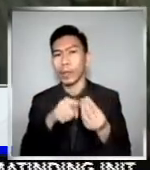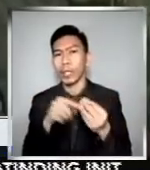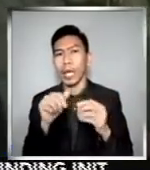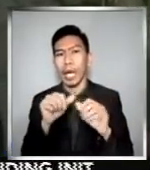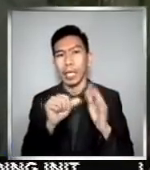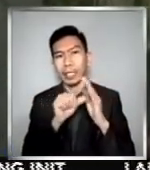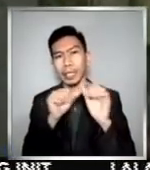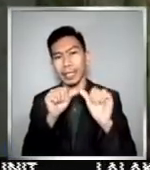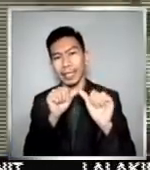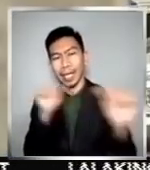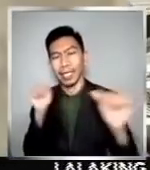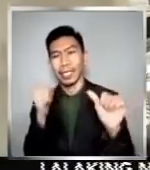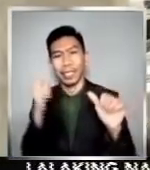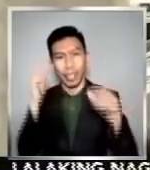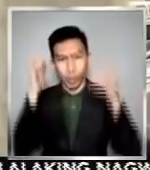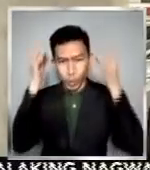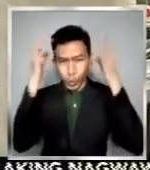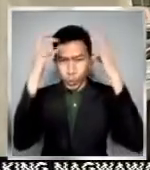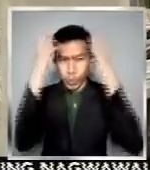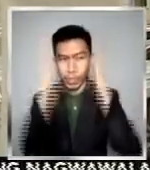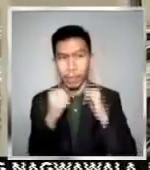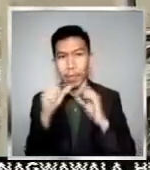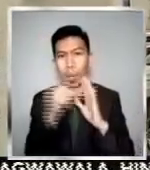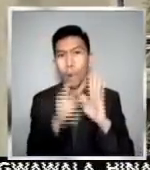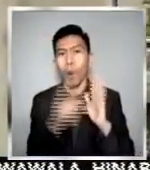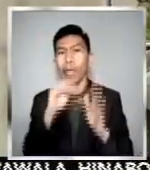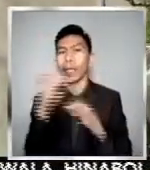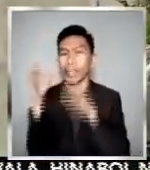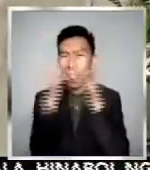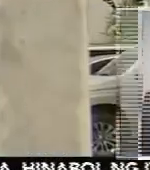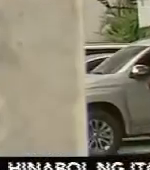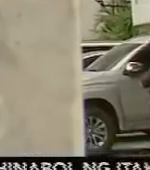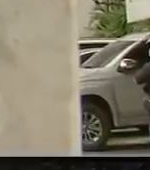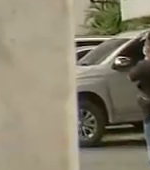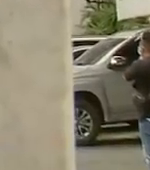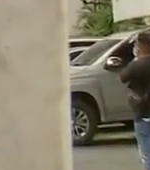Duterte administration. Cedric Castillo, Nakatutok, 24 Oras.